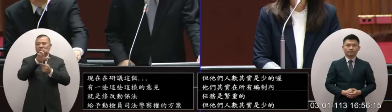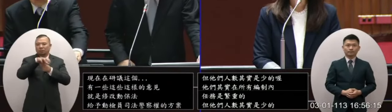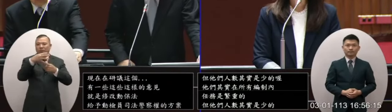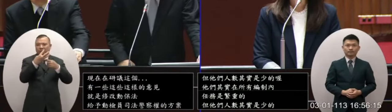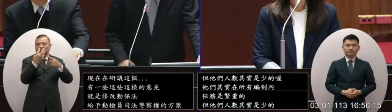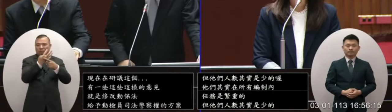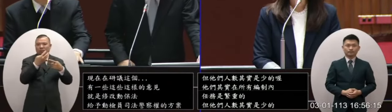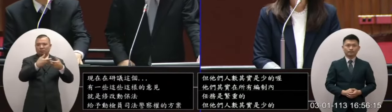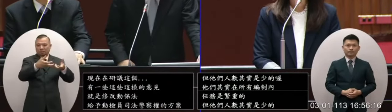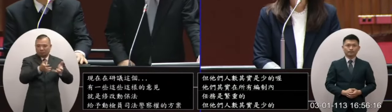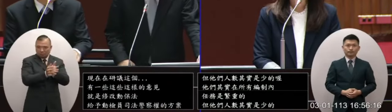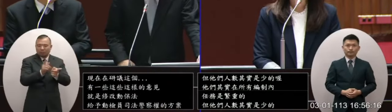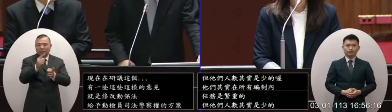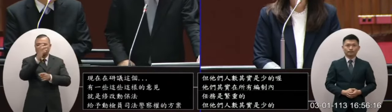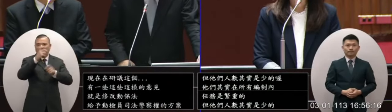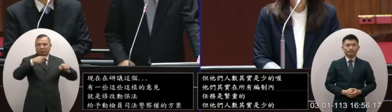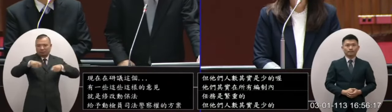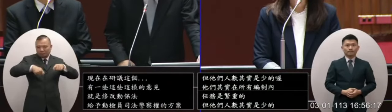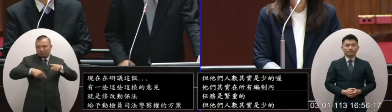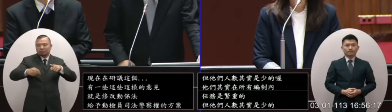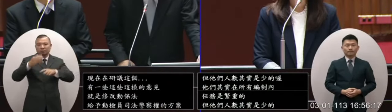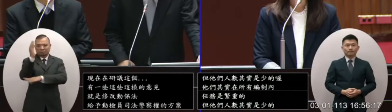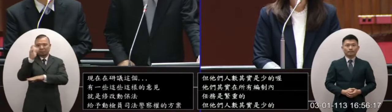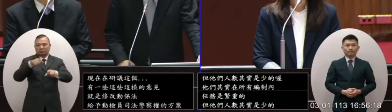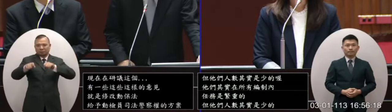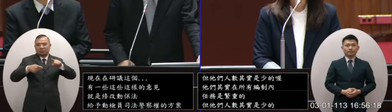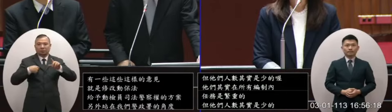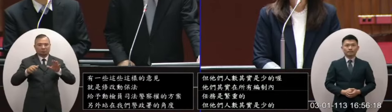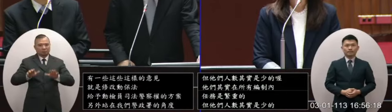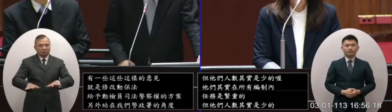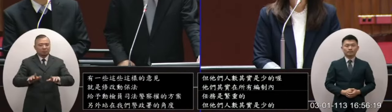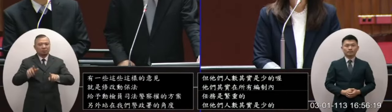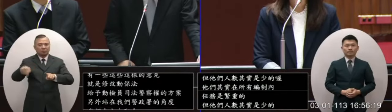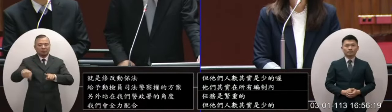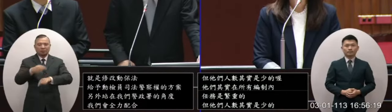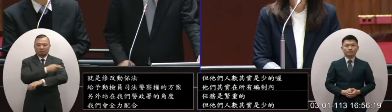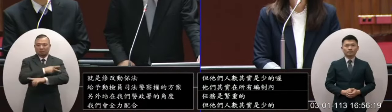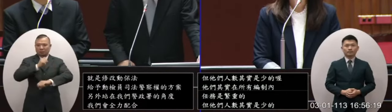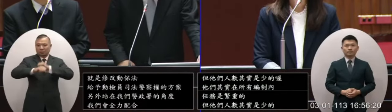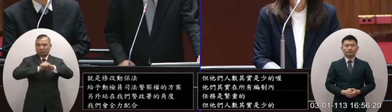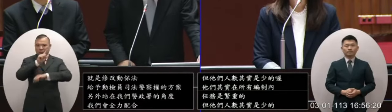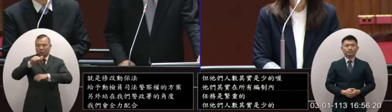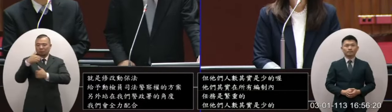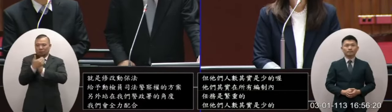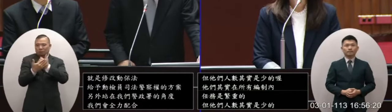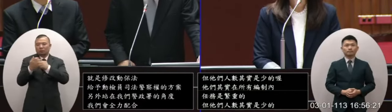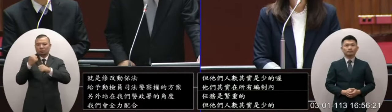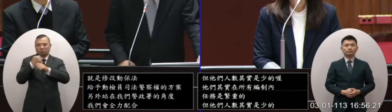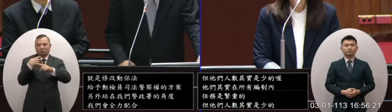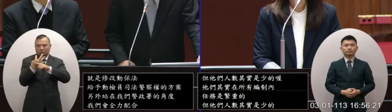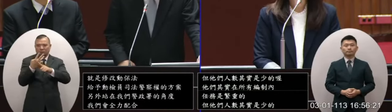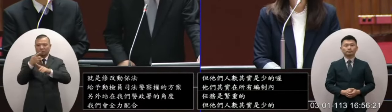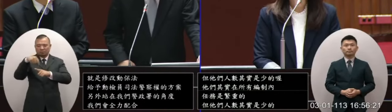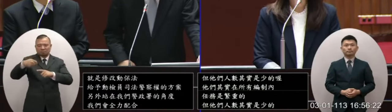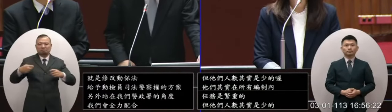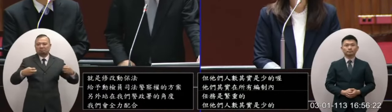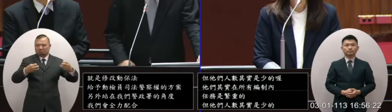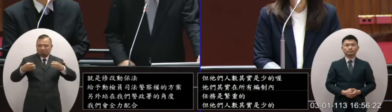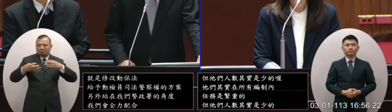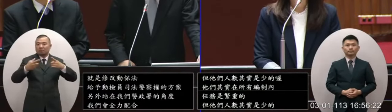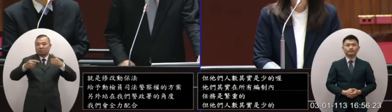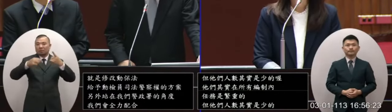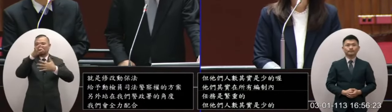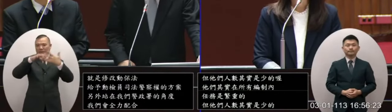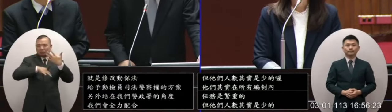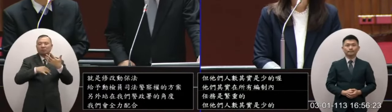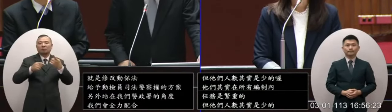相关的一个方案跟政策。那现在我们已经定班处理动物保护作业的程序的相关的规定，好，那